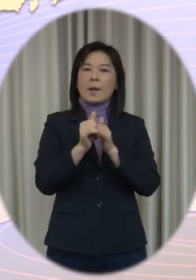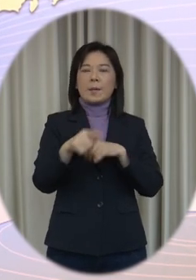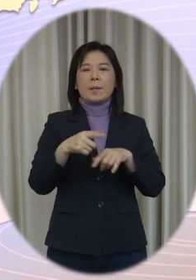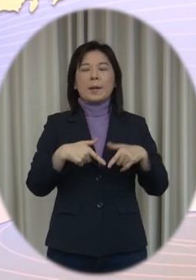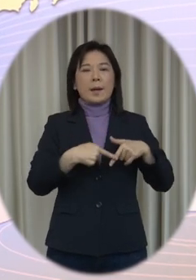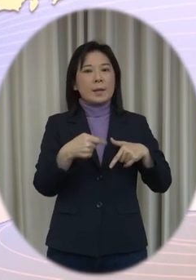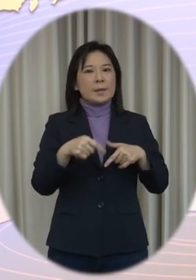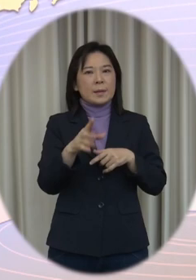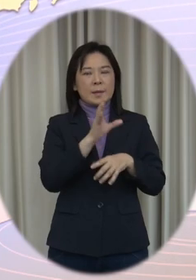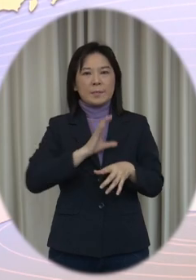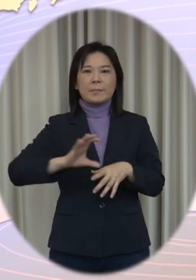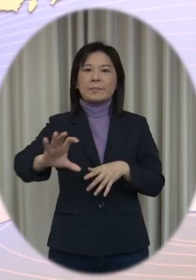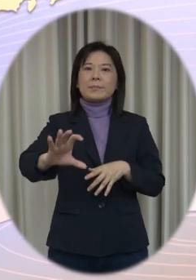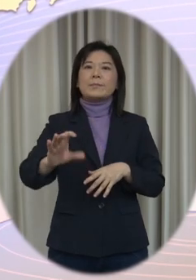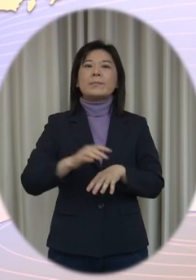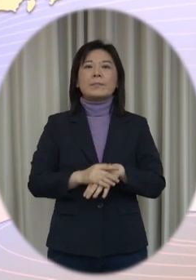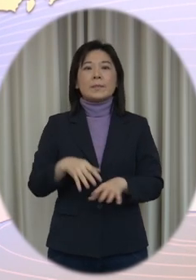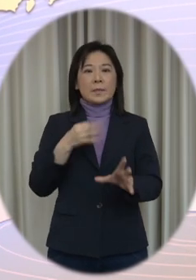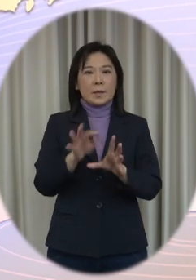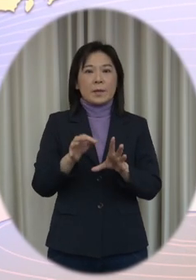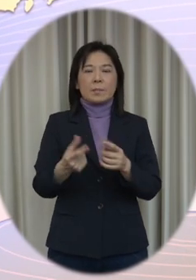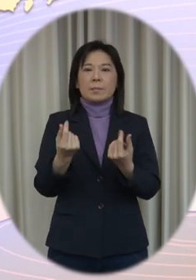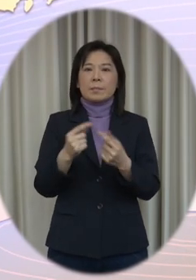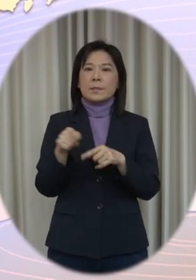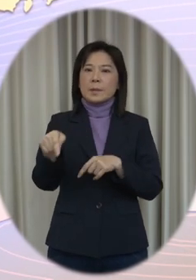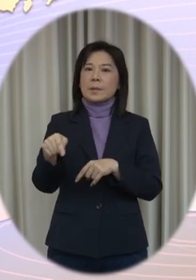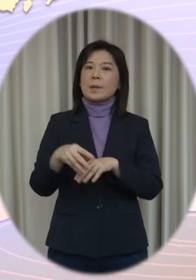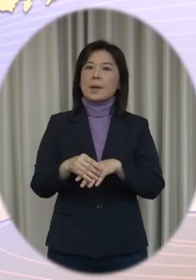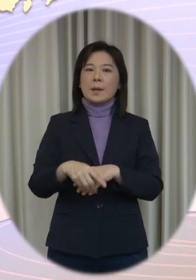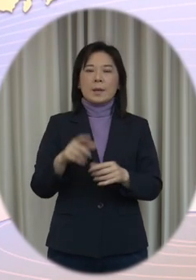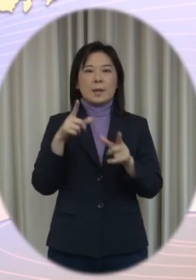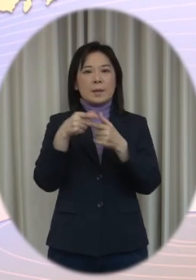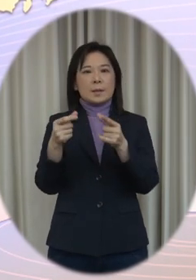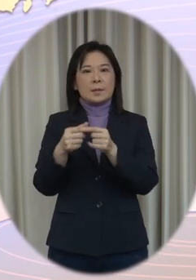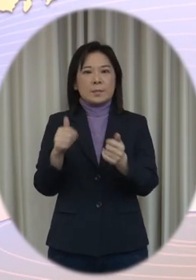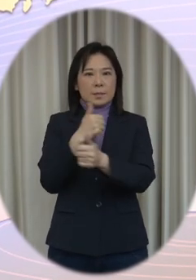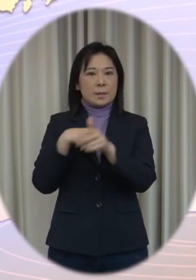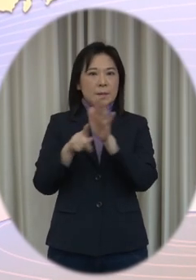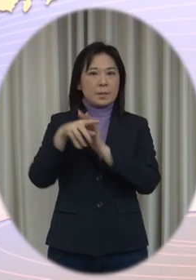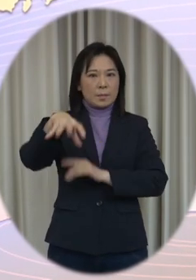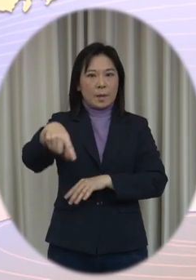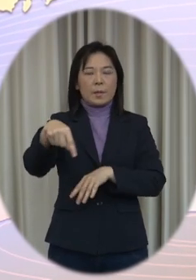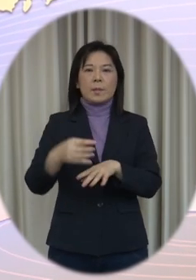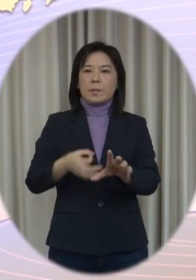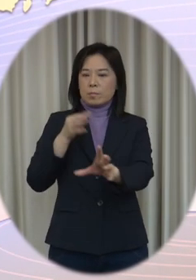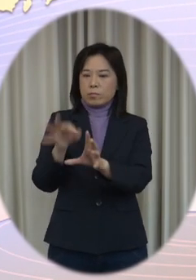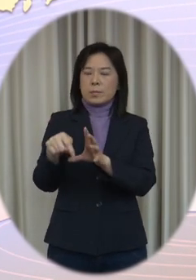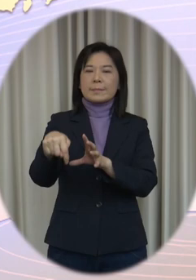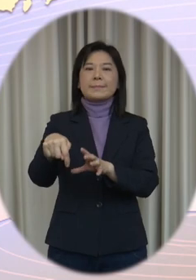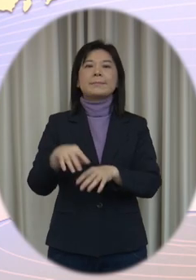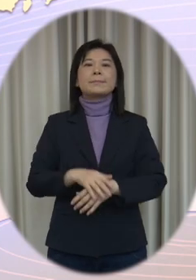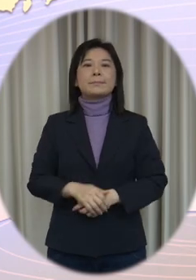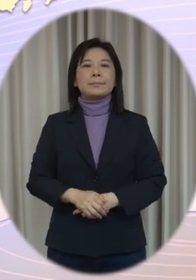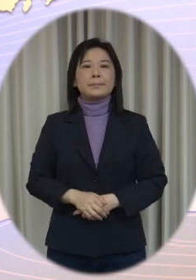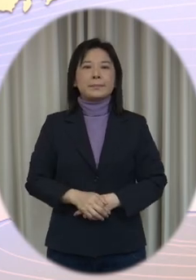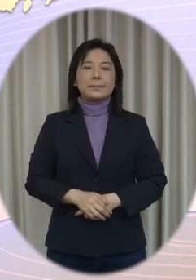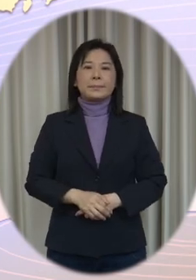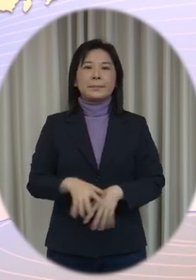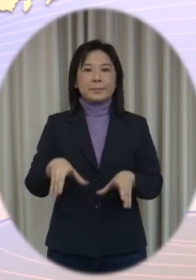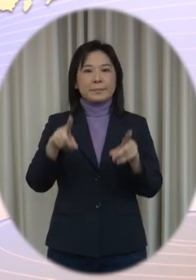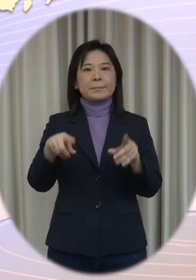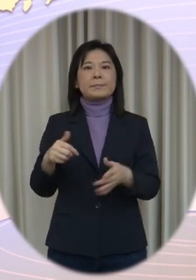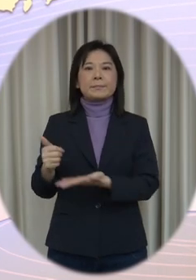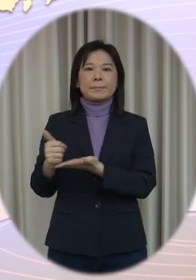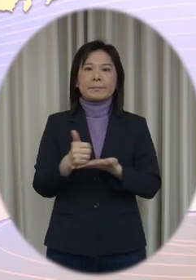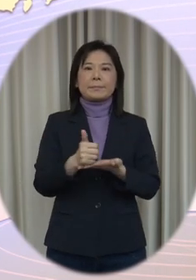方，善款也将透过驻日本代表处汇入灾区的赈灾专户。首先，容